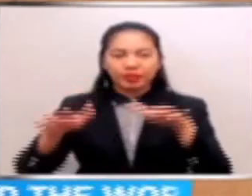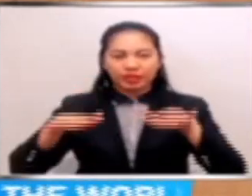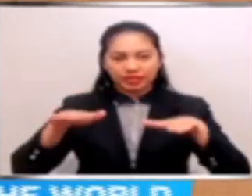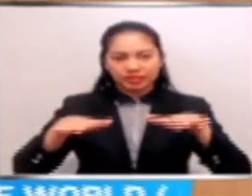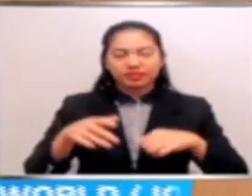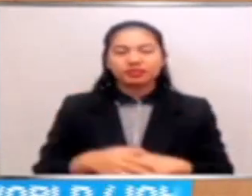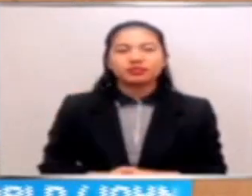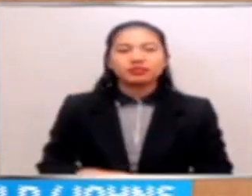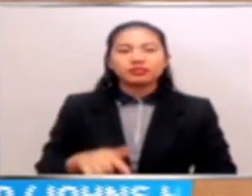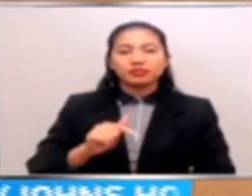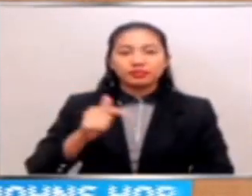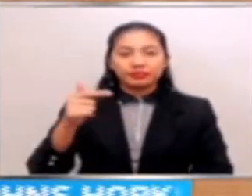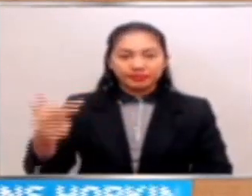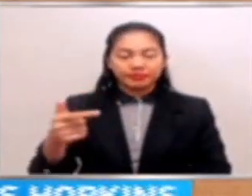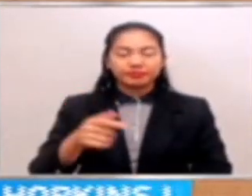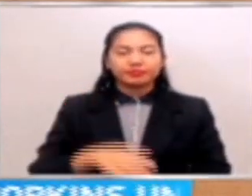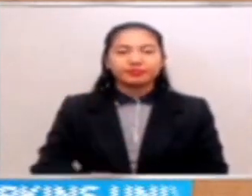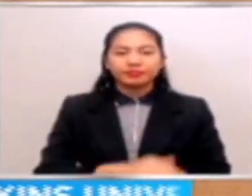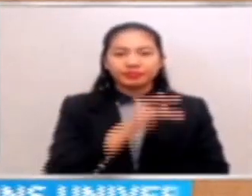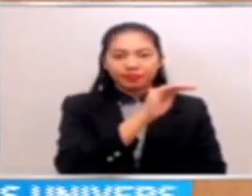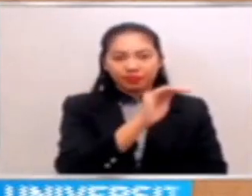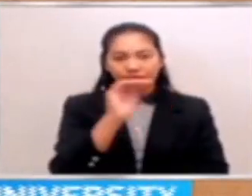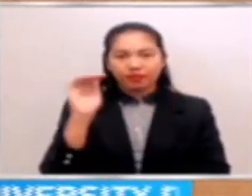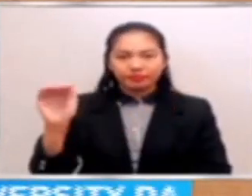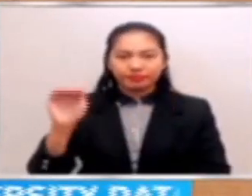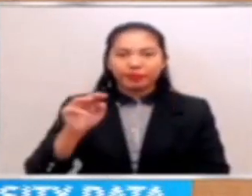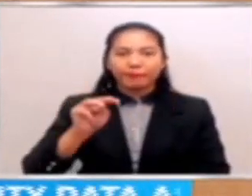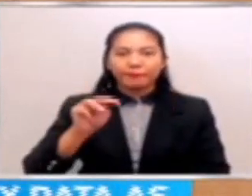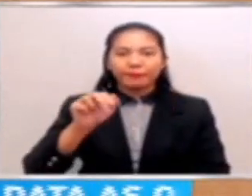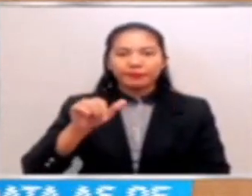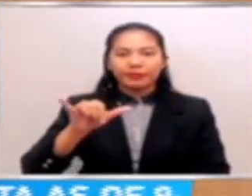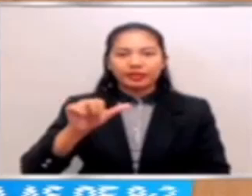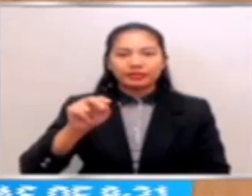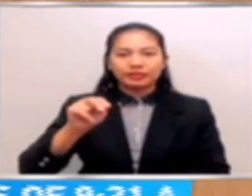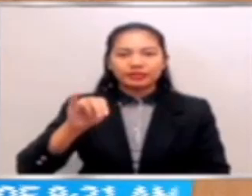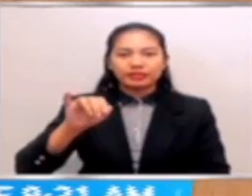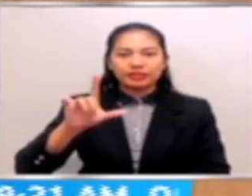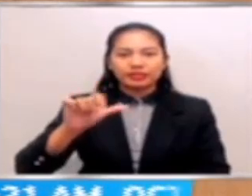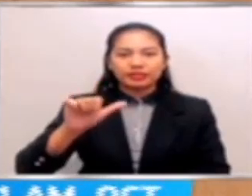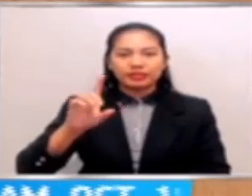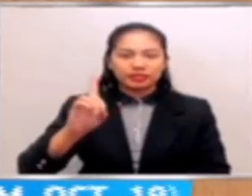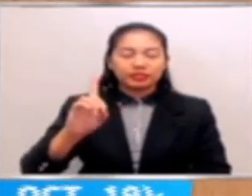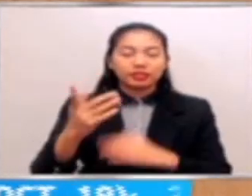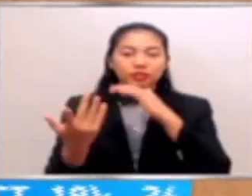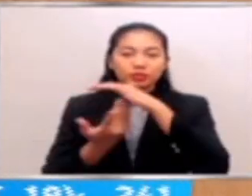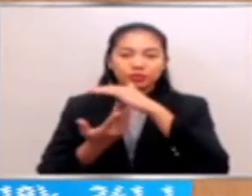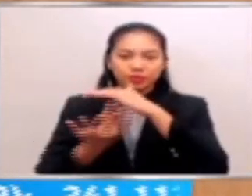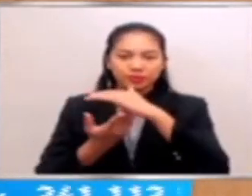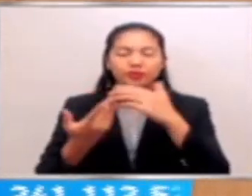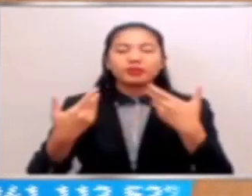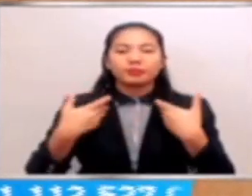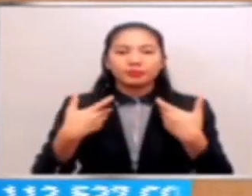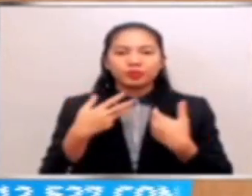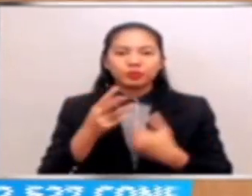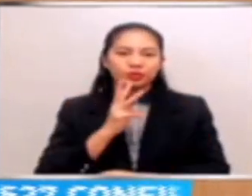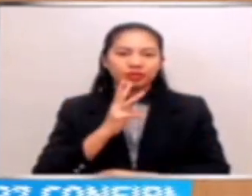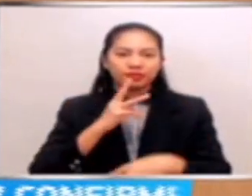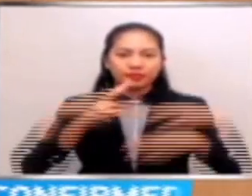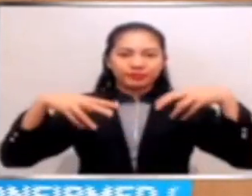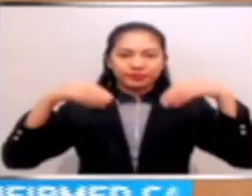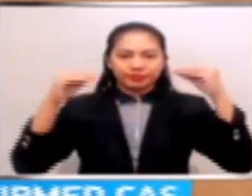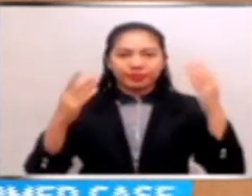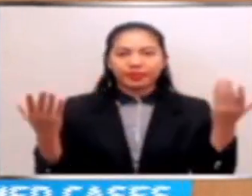Abiso po sa mga customer ng Maynilad, magkakaroon ng rotational water interruption sa ilang lugar sa Metro Manila at Cavite simula